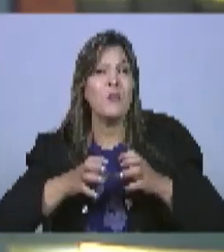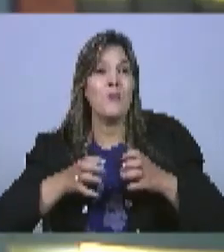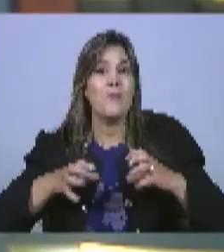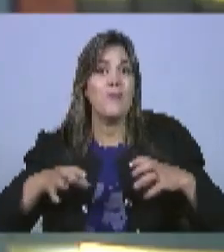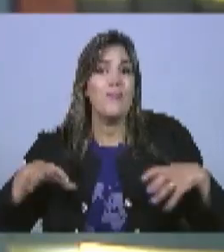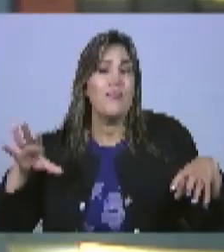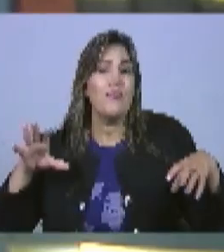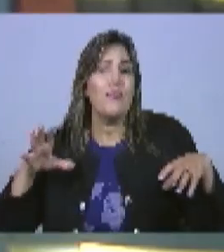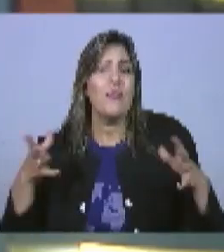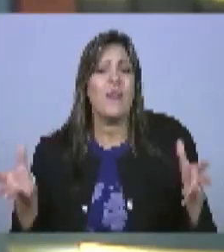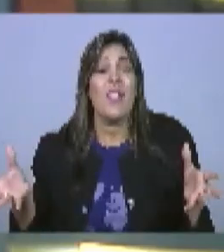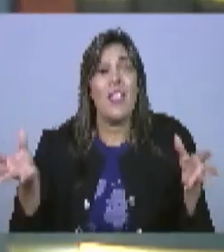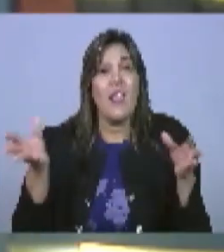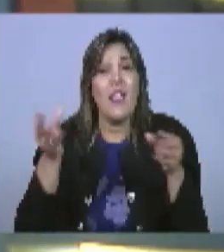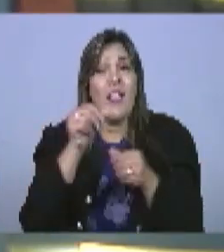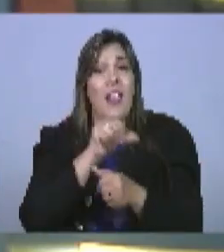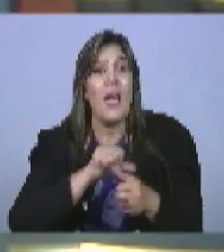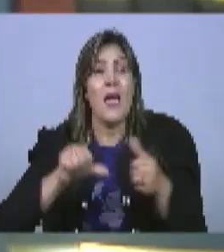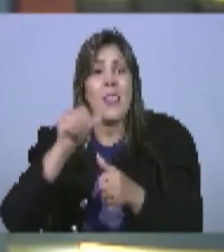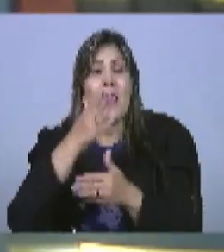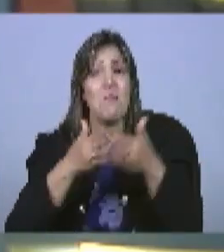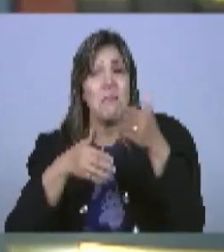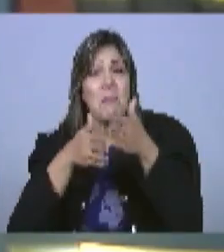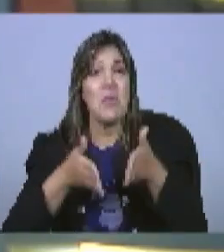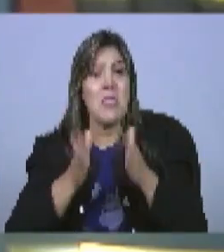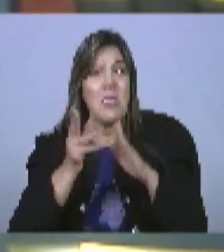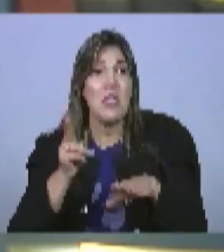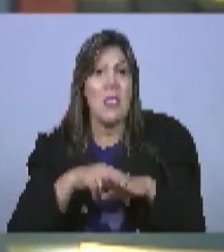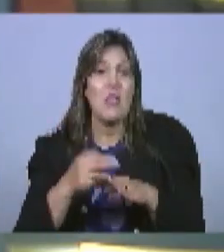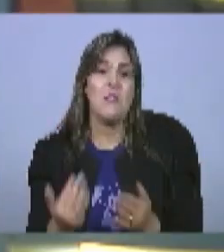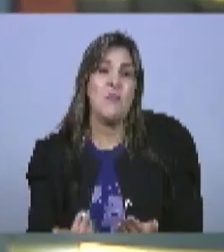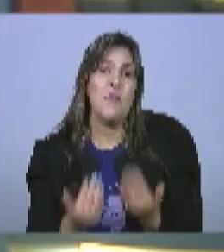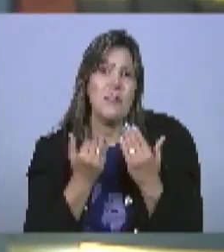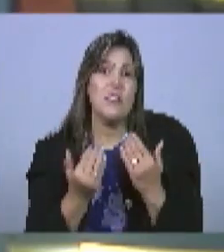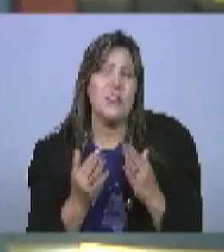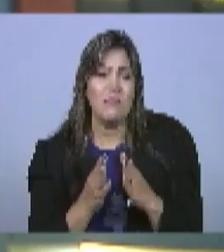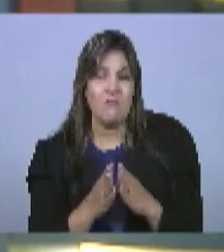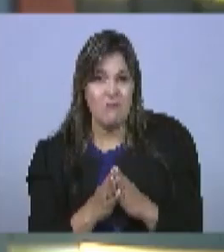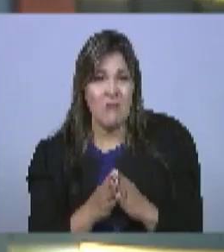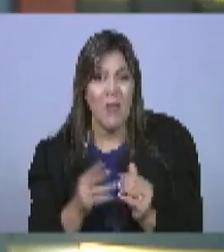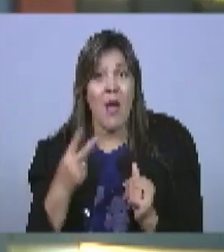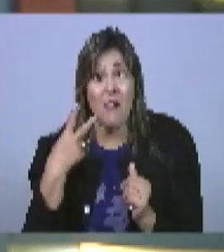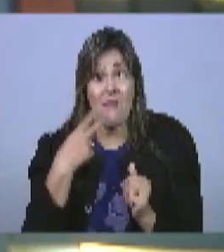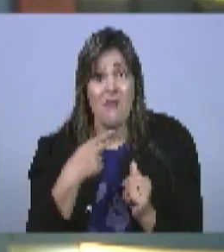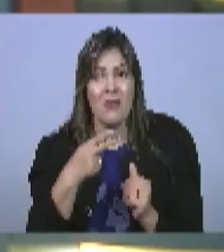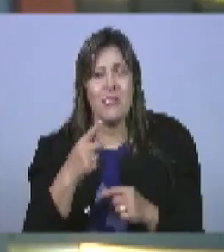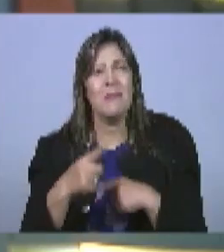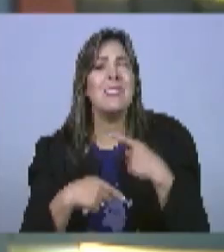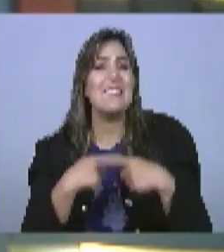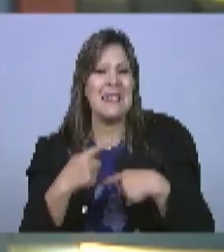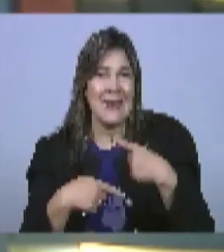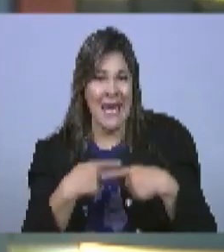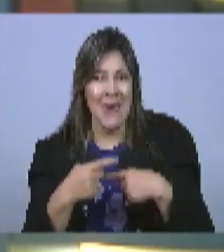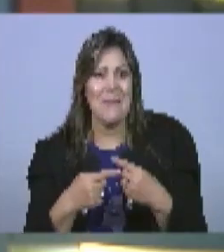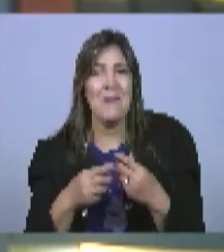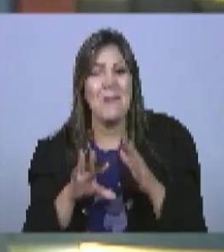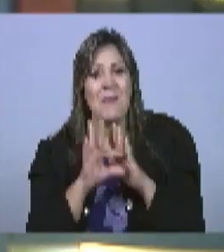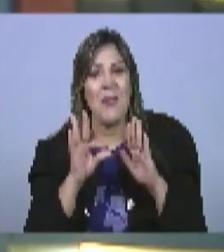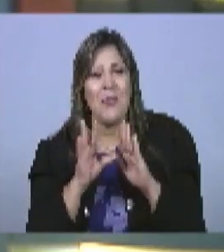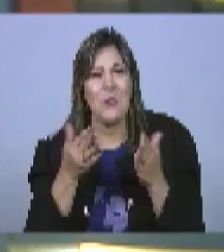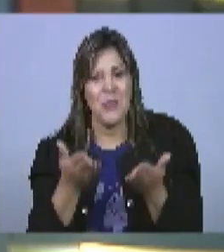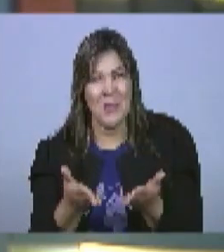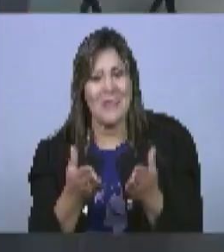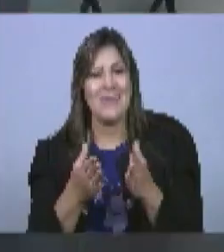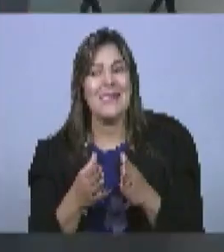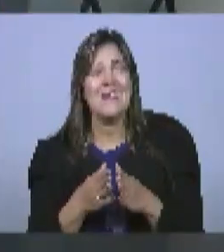يصعب اعاده بنائها وتكوينها مره اخرى نخرج لفاصل ونعود لاستكمال فقرات هذه